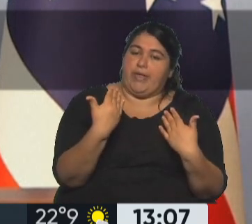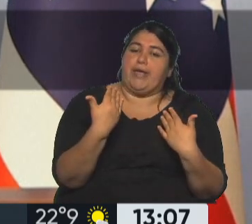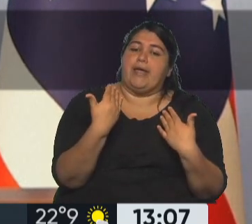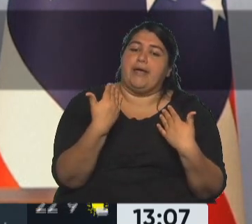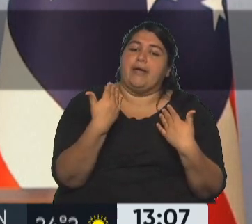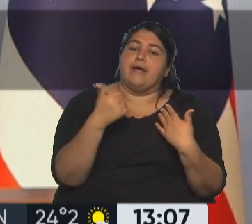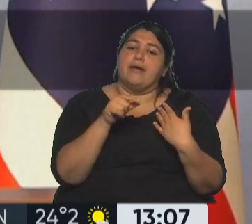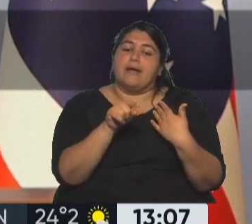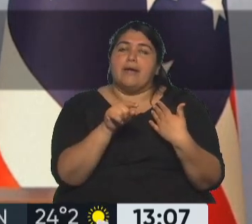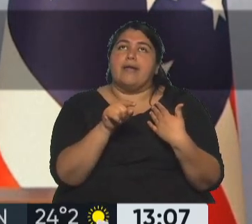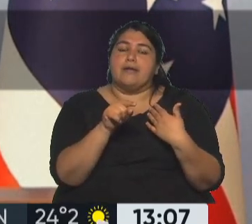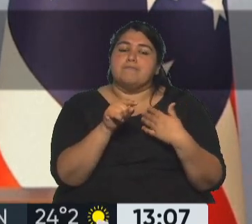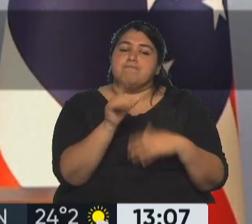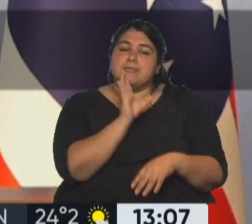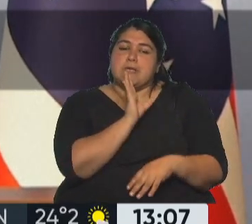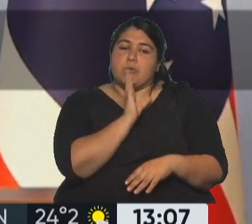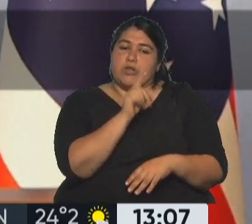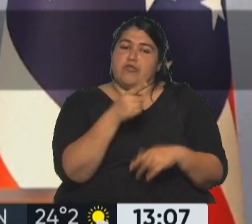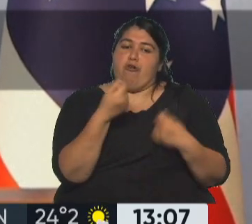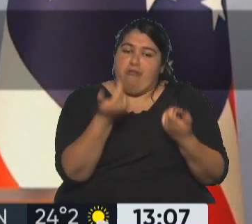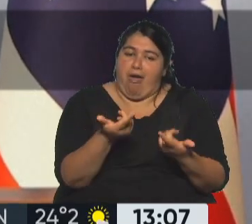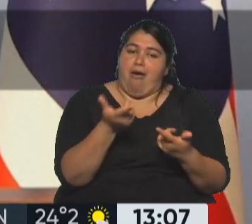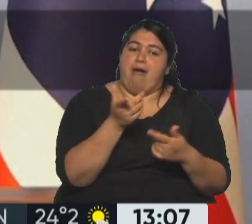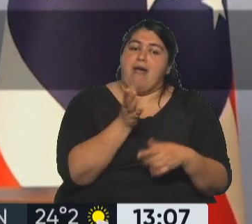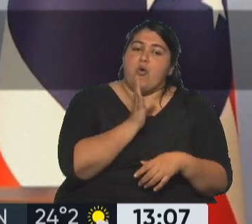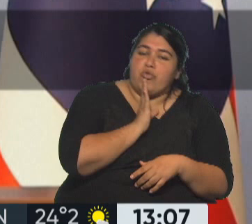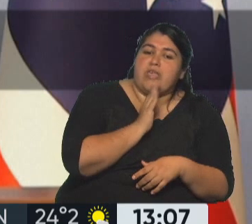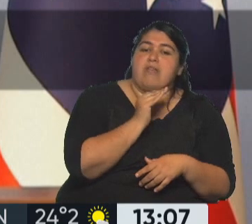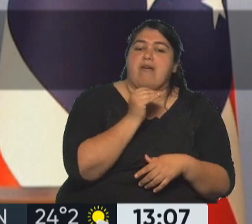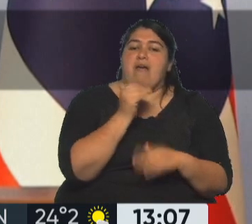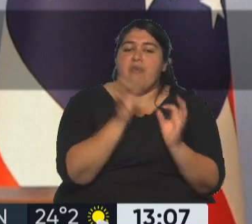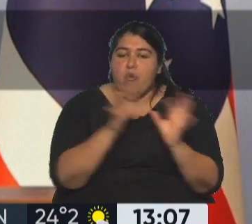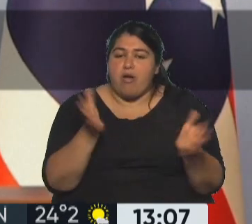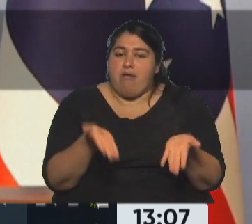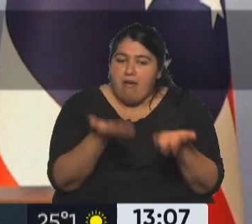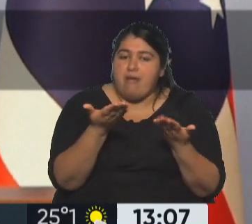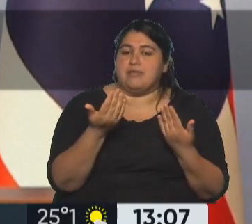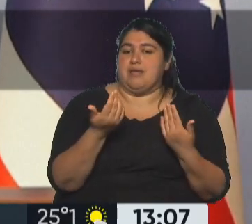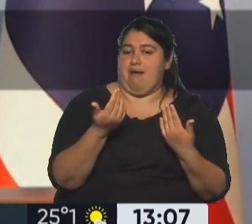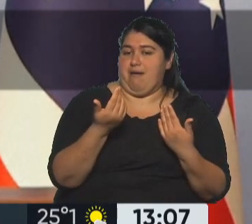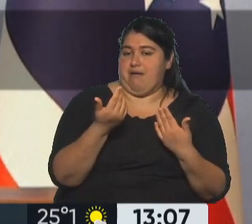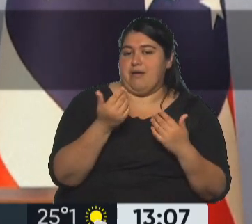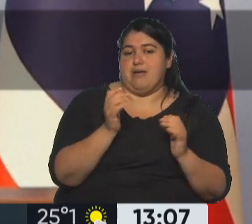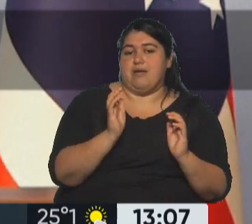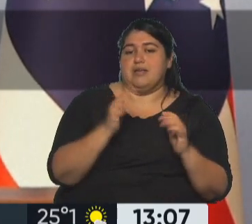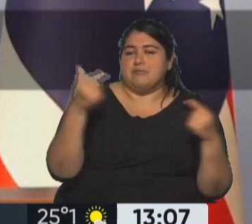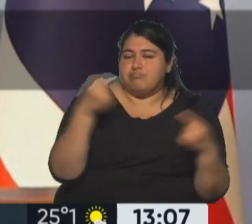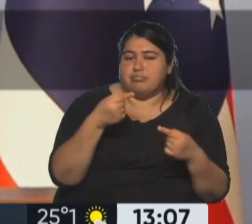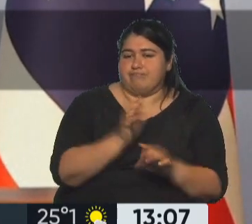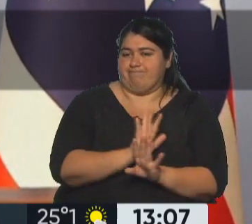the only guar of a secure jewish and democratic israel the only guar of palestinians realizing their legitimate